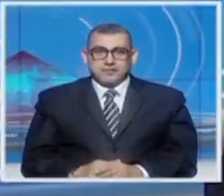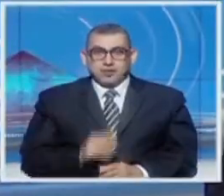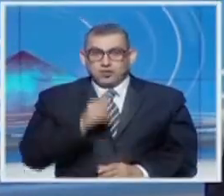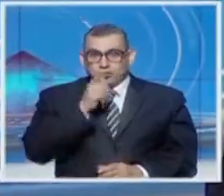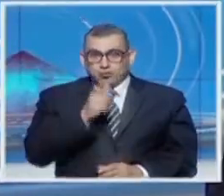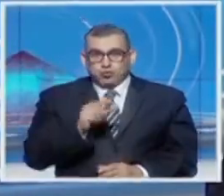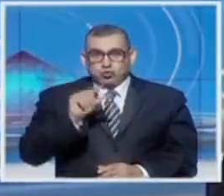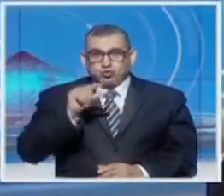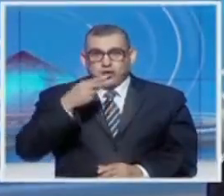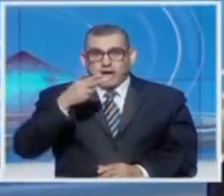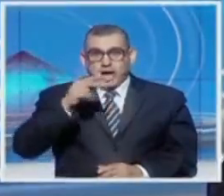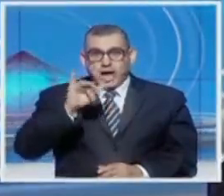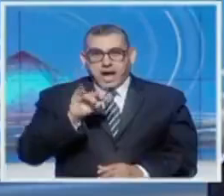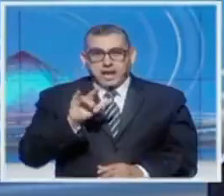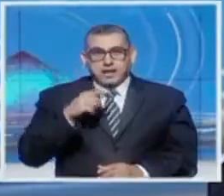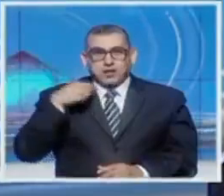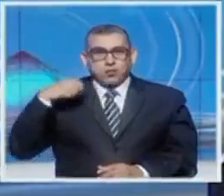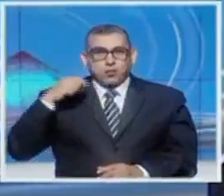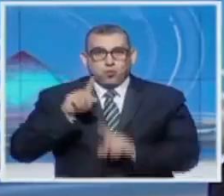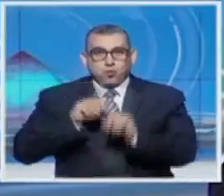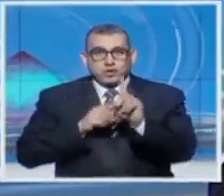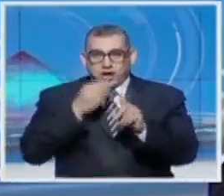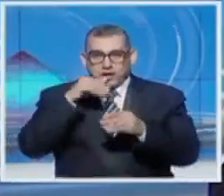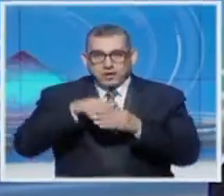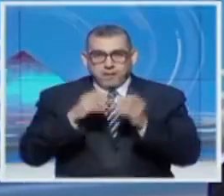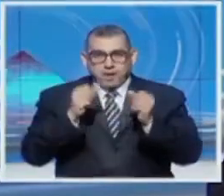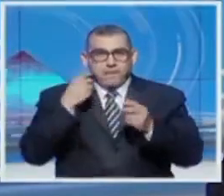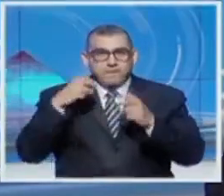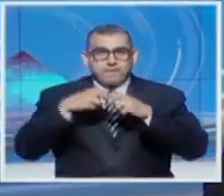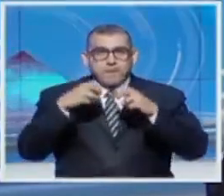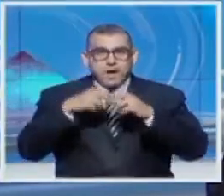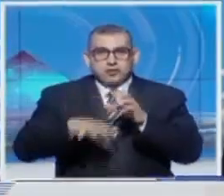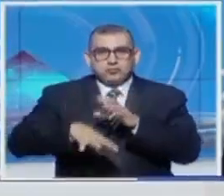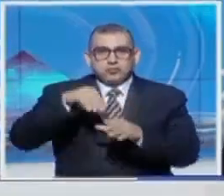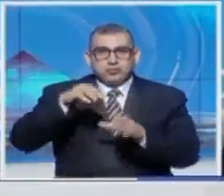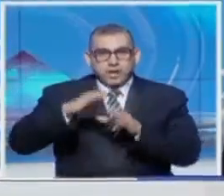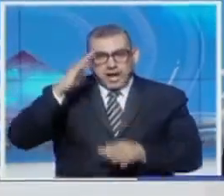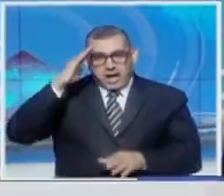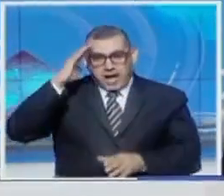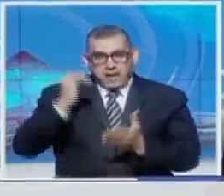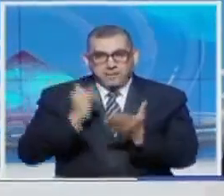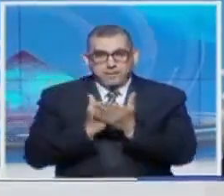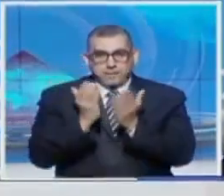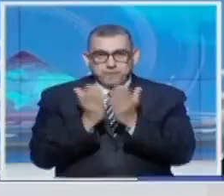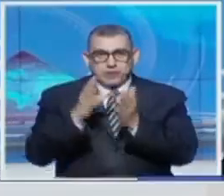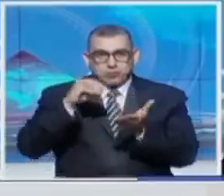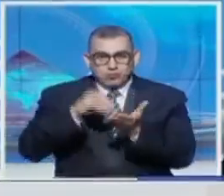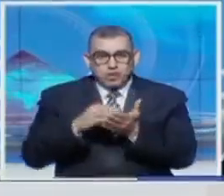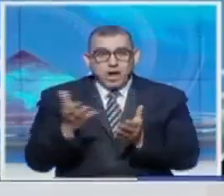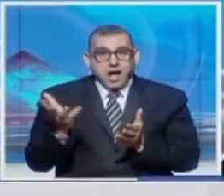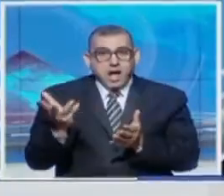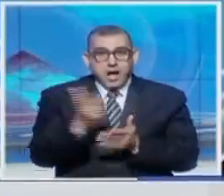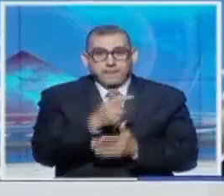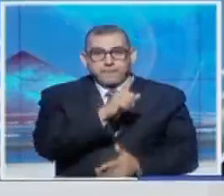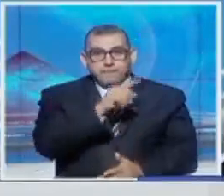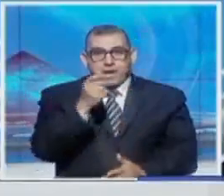قال دكتور علي المصلحي وزير التموين إن عدد المعارض التي تم إنشاؤها لأهل المدارس وصل إلى